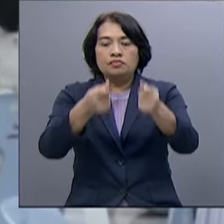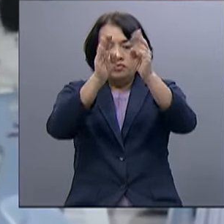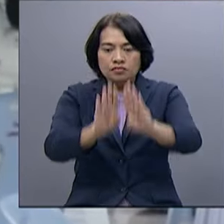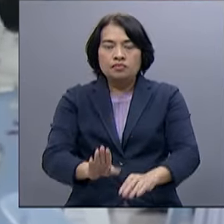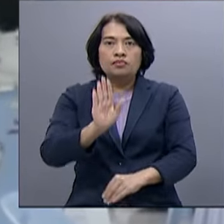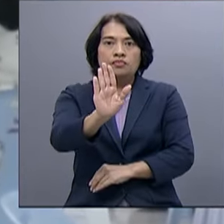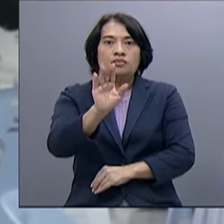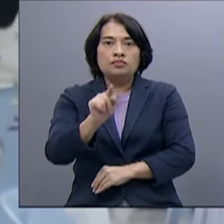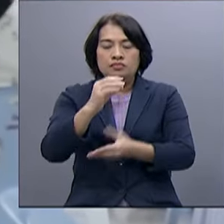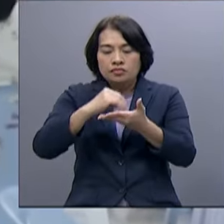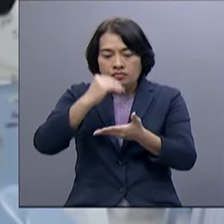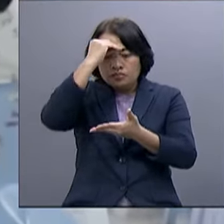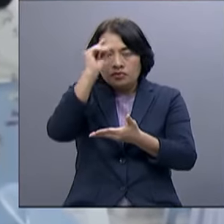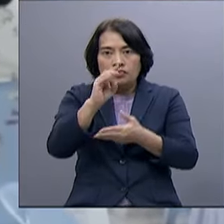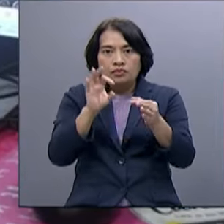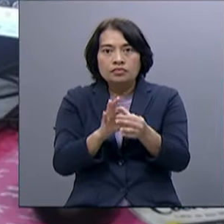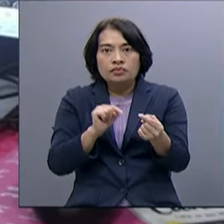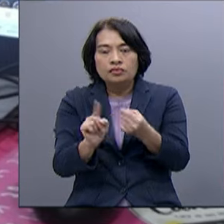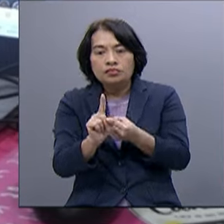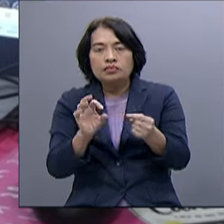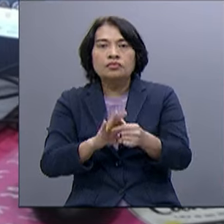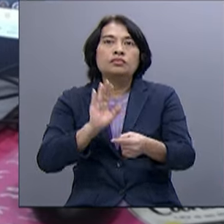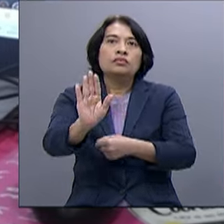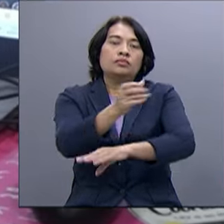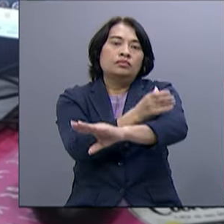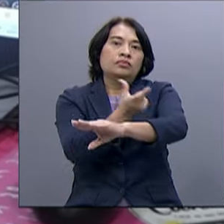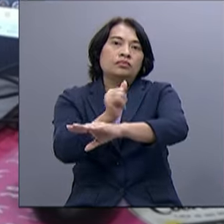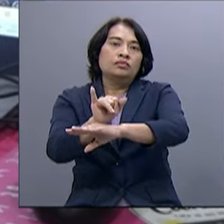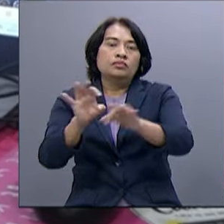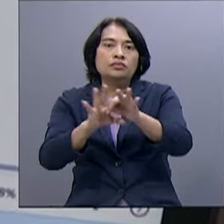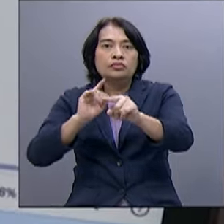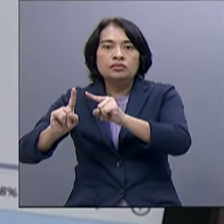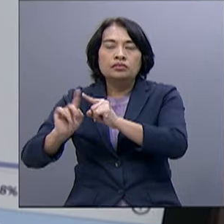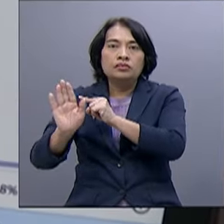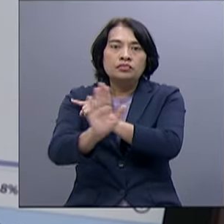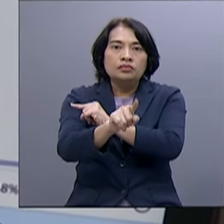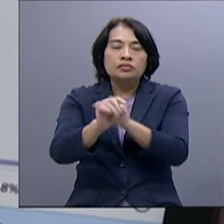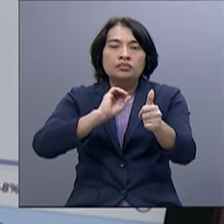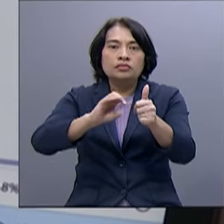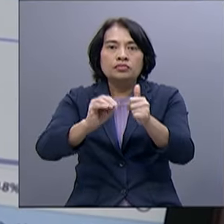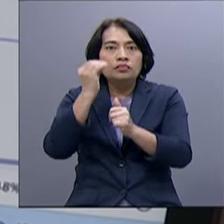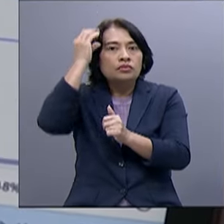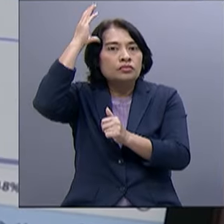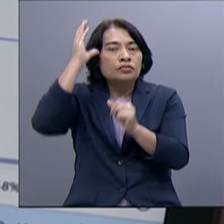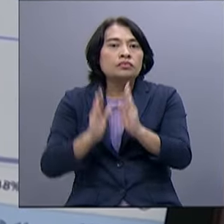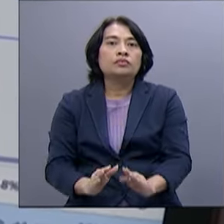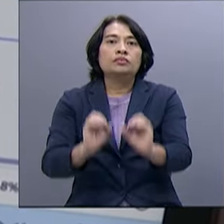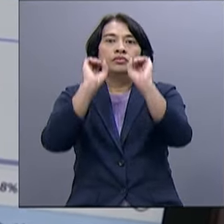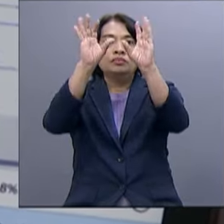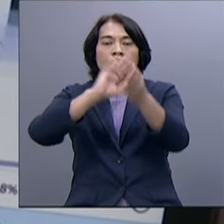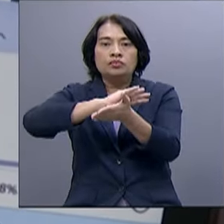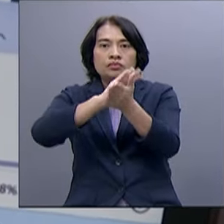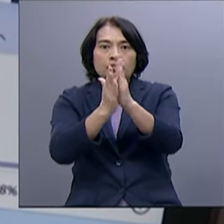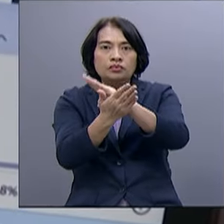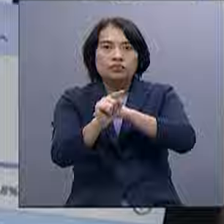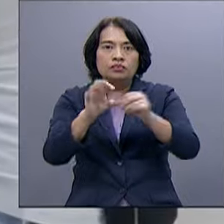Active Learning โดยมีการนำซอฟต์พาวเวอร์จังหวัดพระนครศรีอยุธยาสร้างองค์ความรู้ให้กับบุคลากรนำมาปรับใช้ในการ